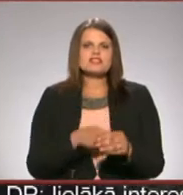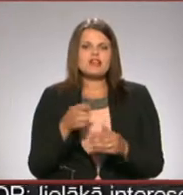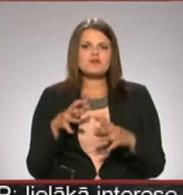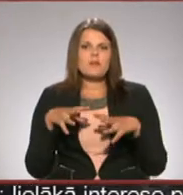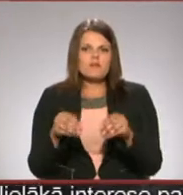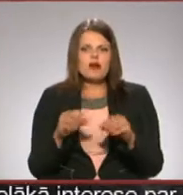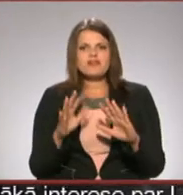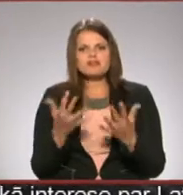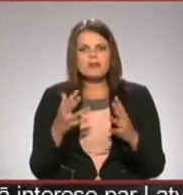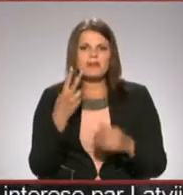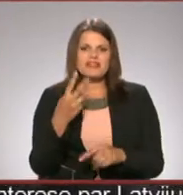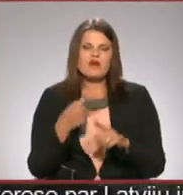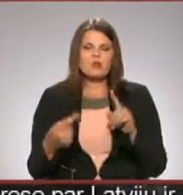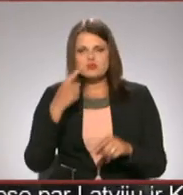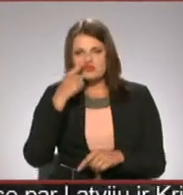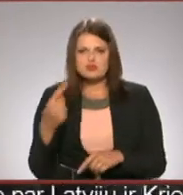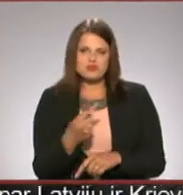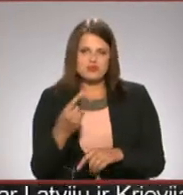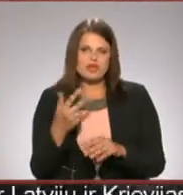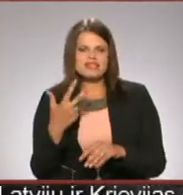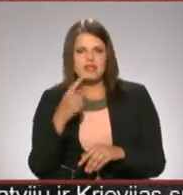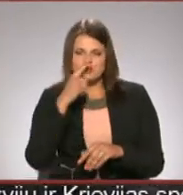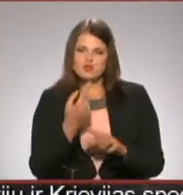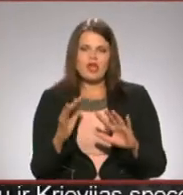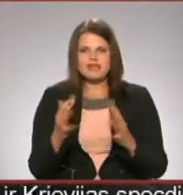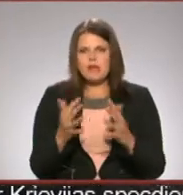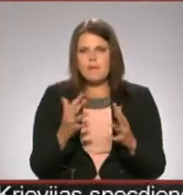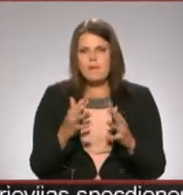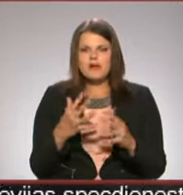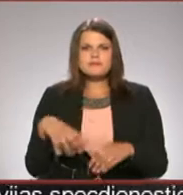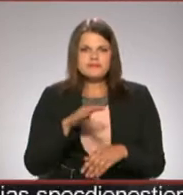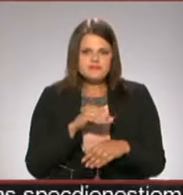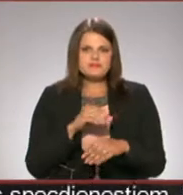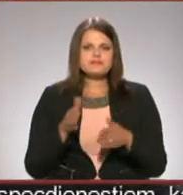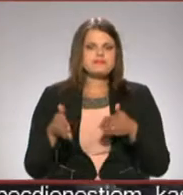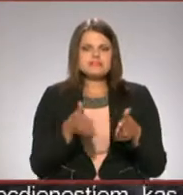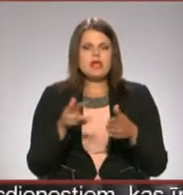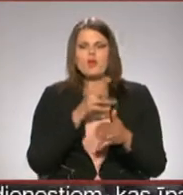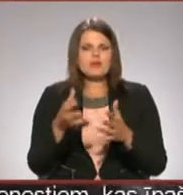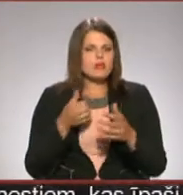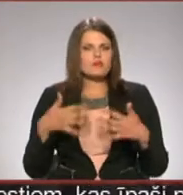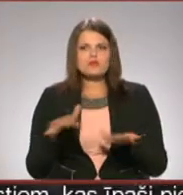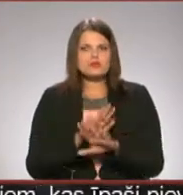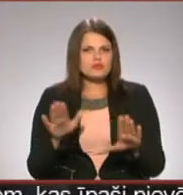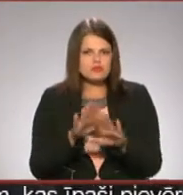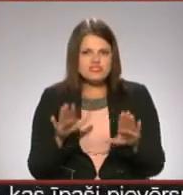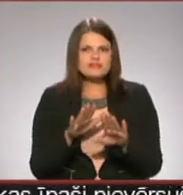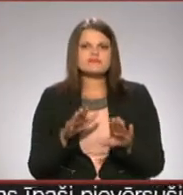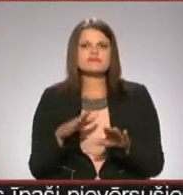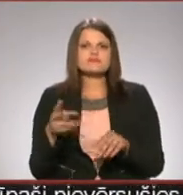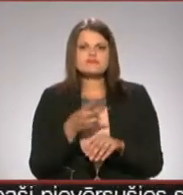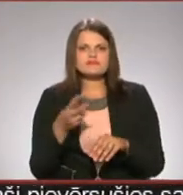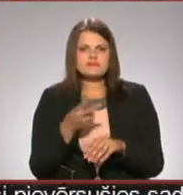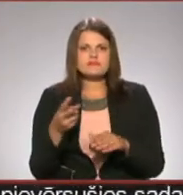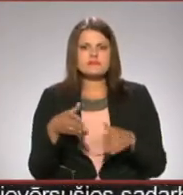apmēram kādās, divā pus trīs stundās. Mēs ceļu mēs neņēmām, jūru neņēmām, mēs abas